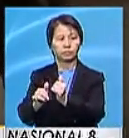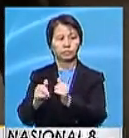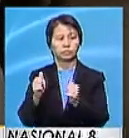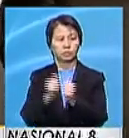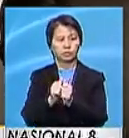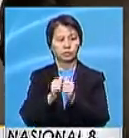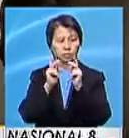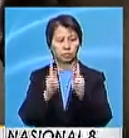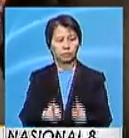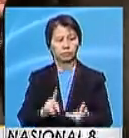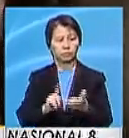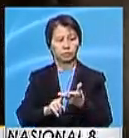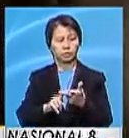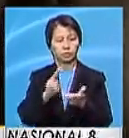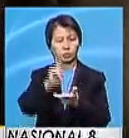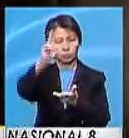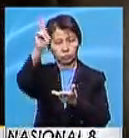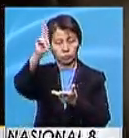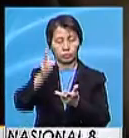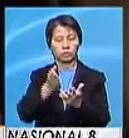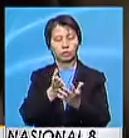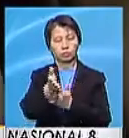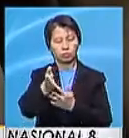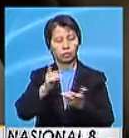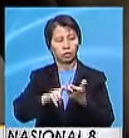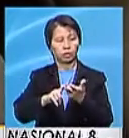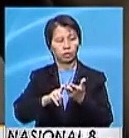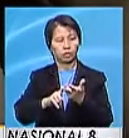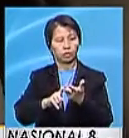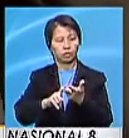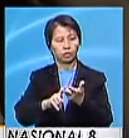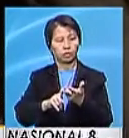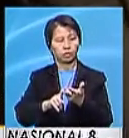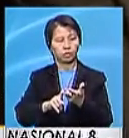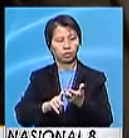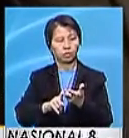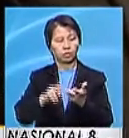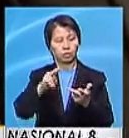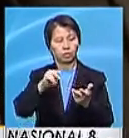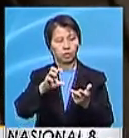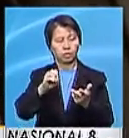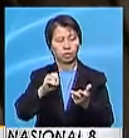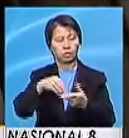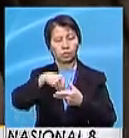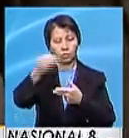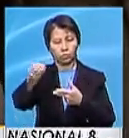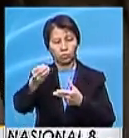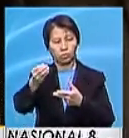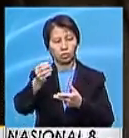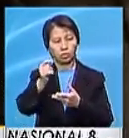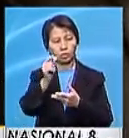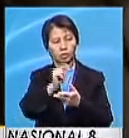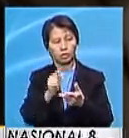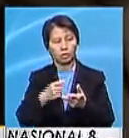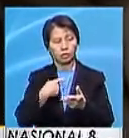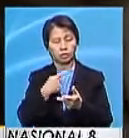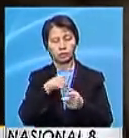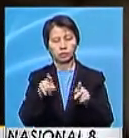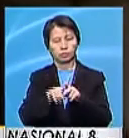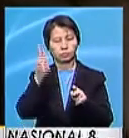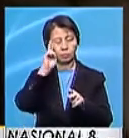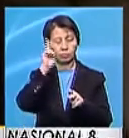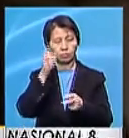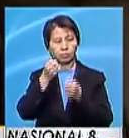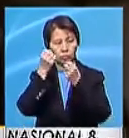dengan pihak Cambridge menerusi nanocarbon kita. Kita mengeluarkan grafin seperti yang kita maklum